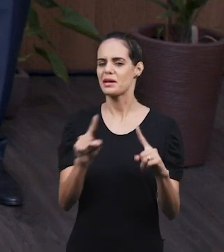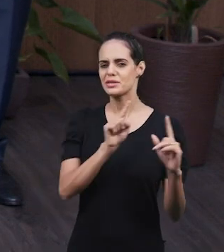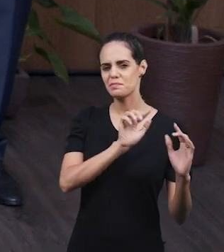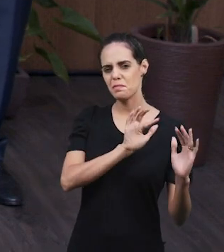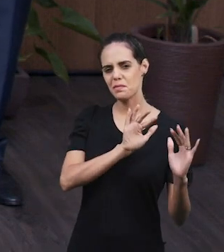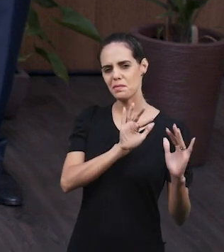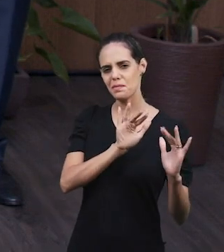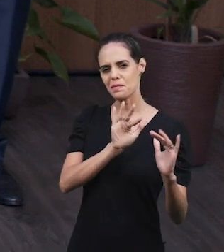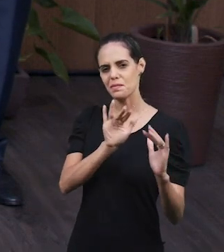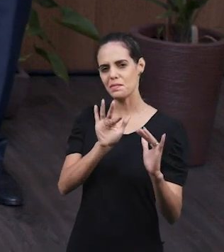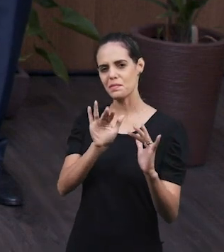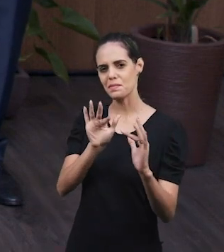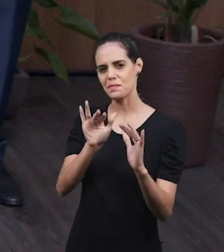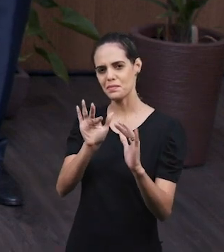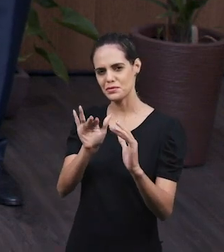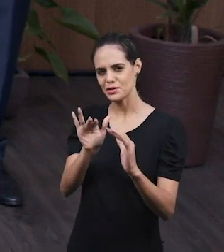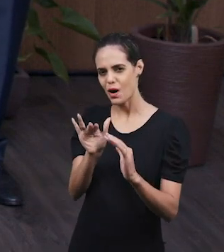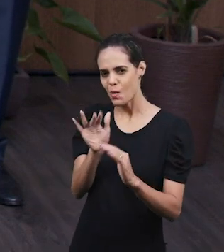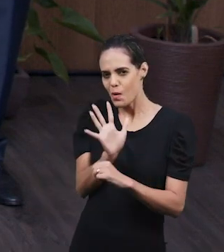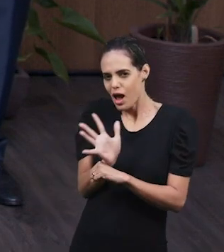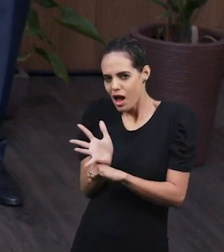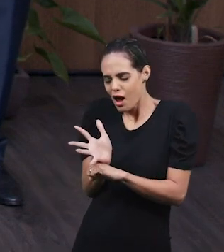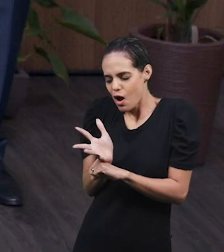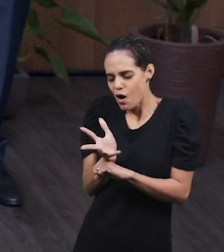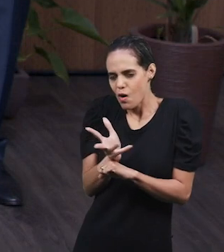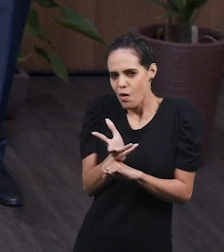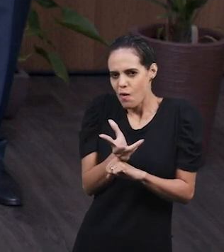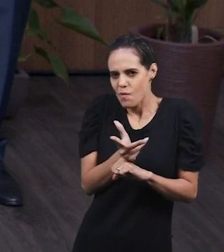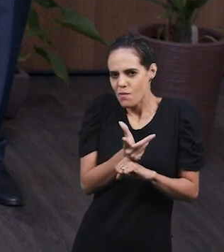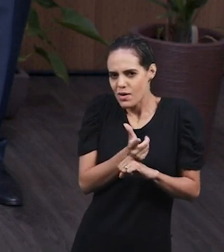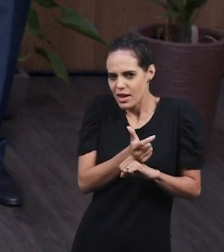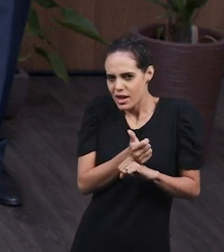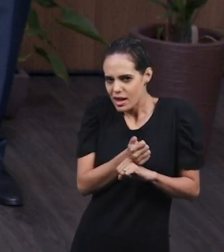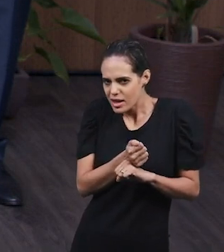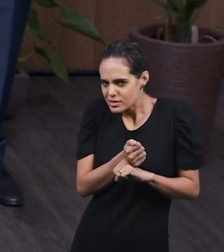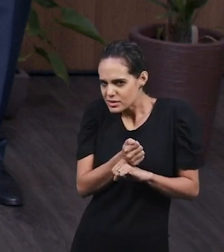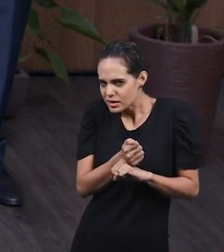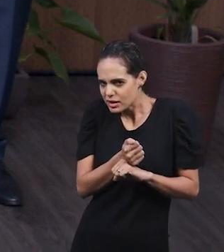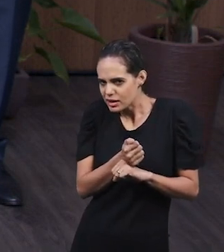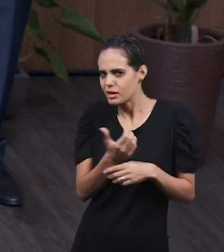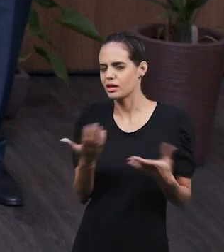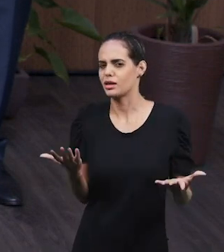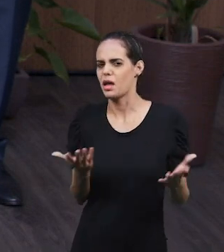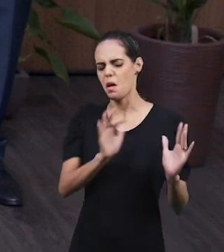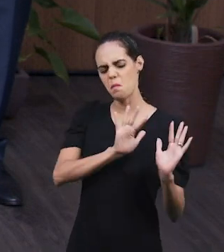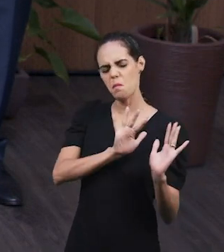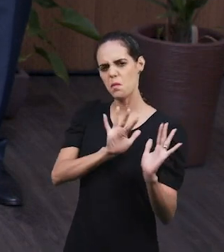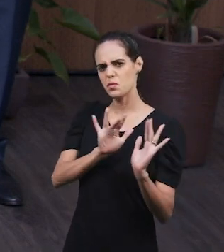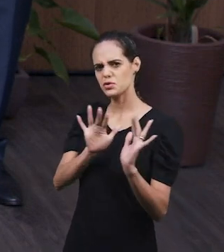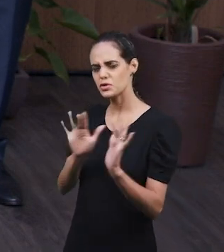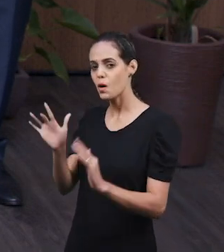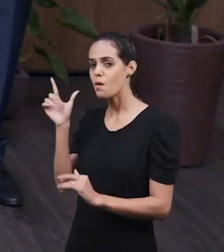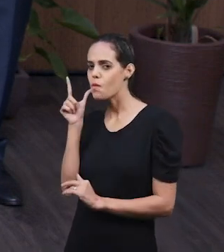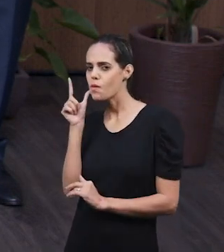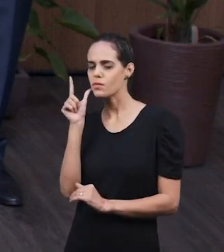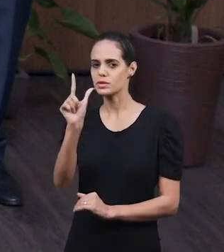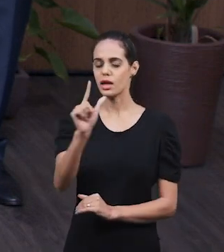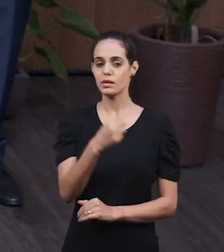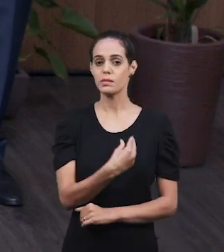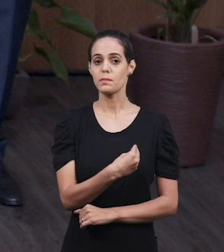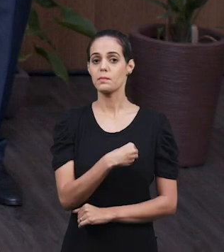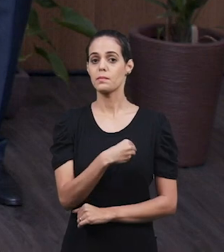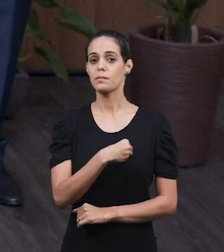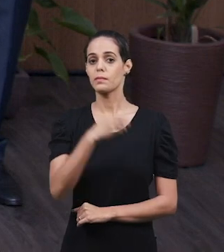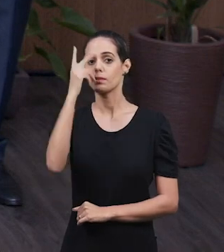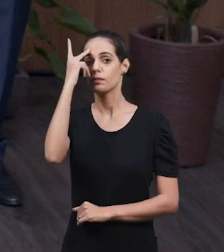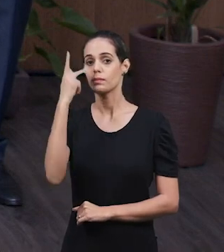elles n'arrivent pas à mener l'homme vers le chemin. Elles n'arrivent pas à mener